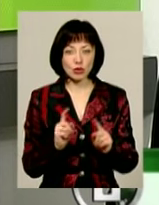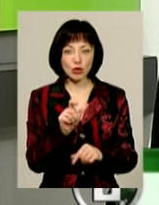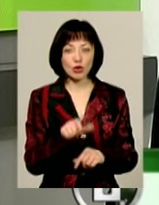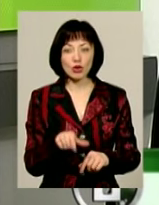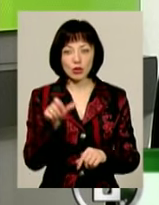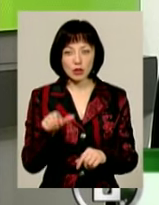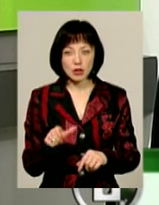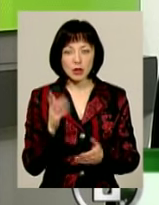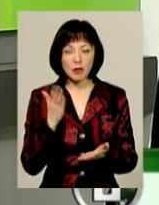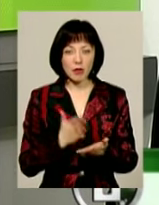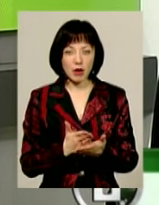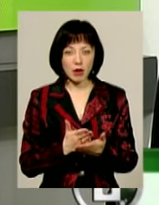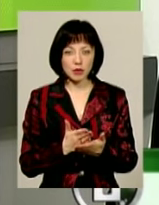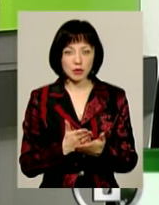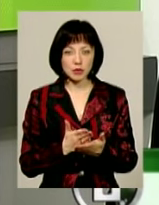люди